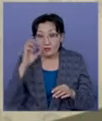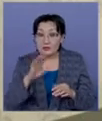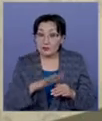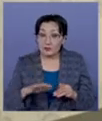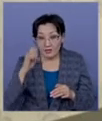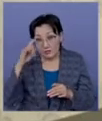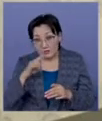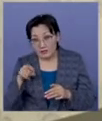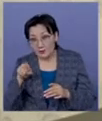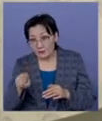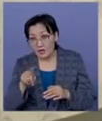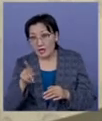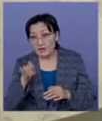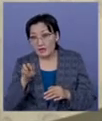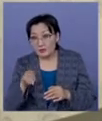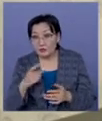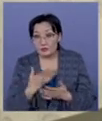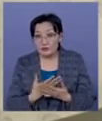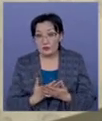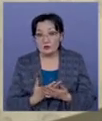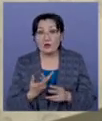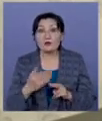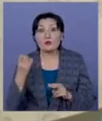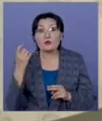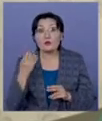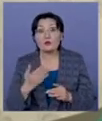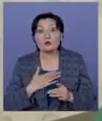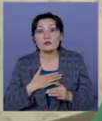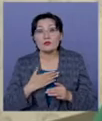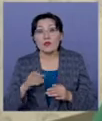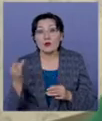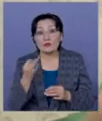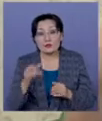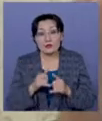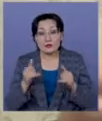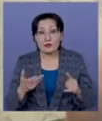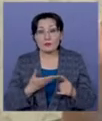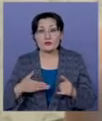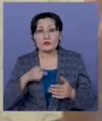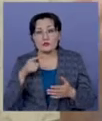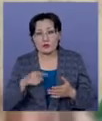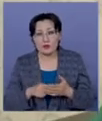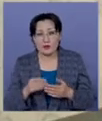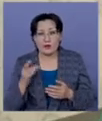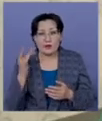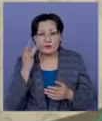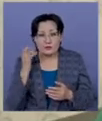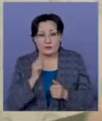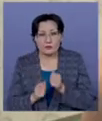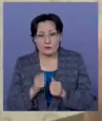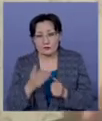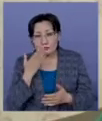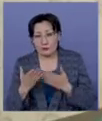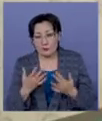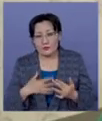бар, біз мына Қазақстанда орналасқанбыз деп. Содан баланың қызығушылығы одан сайын артып, бізден сұрақ, бізге көп сұрақ қоя бастады. Содан